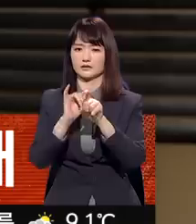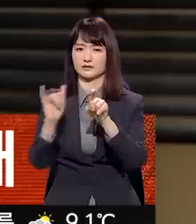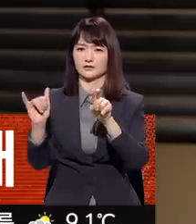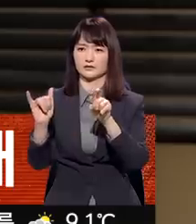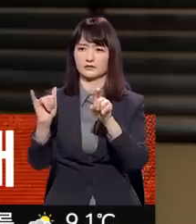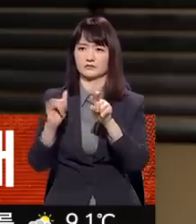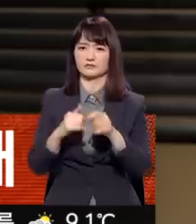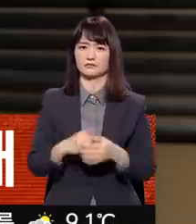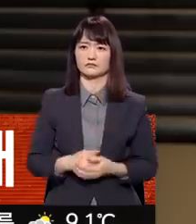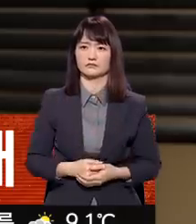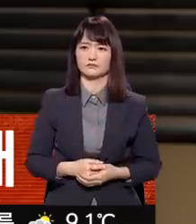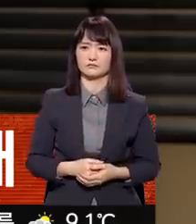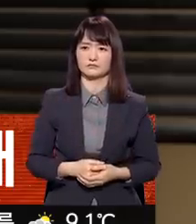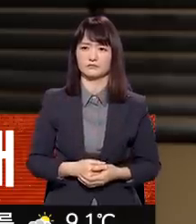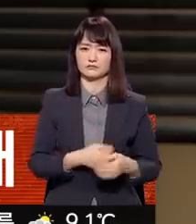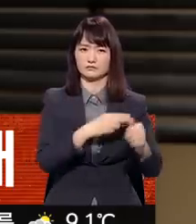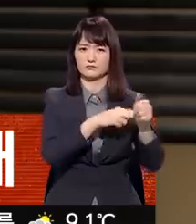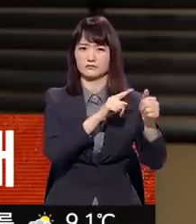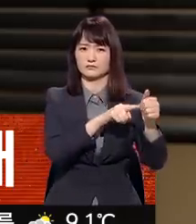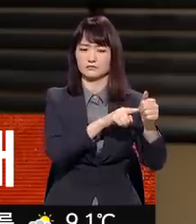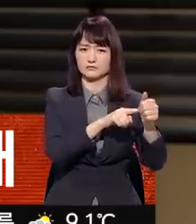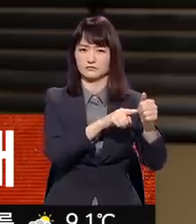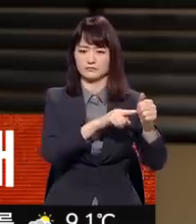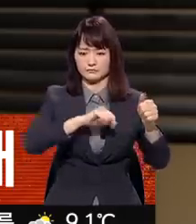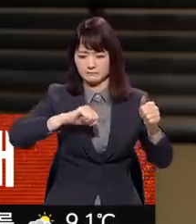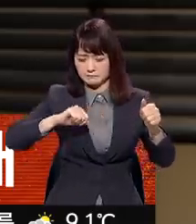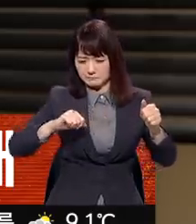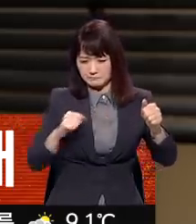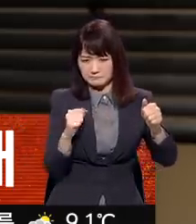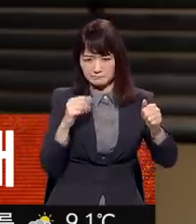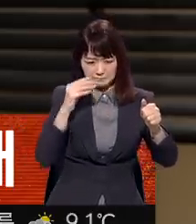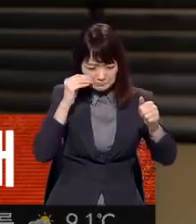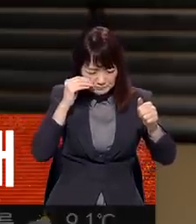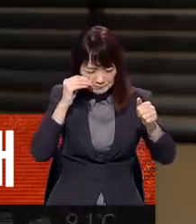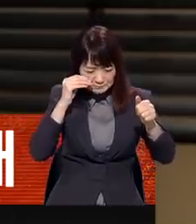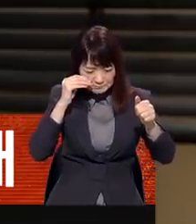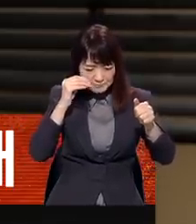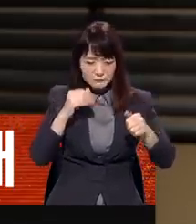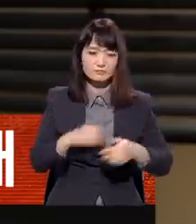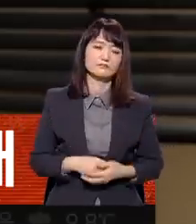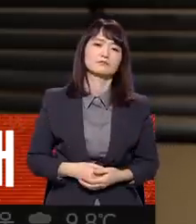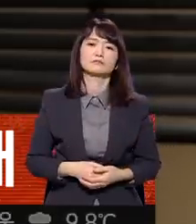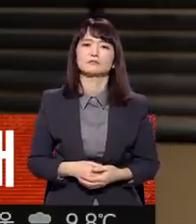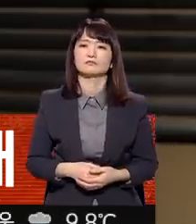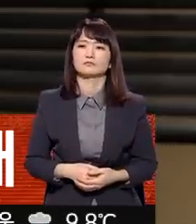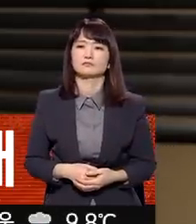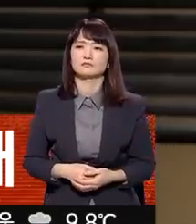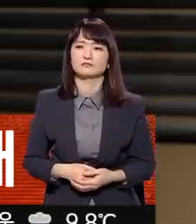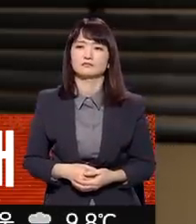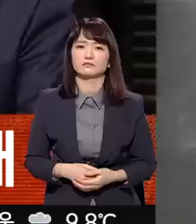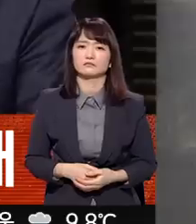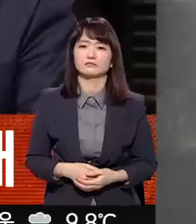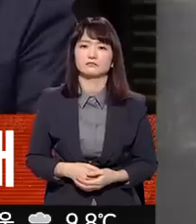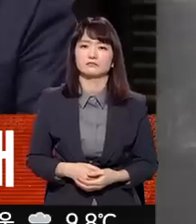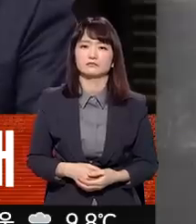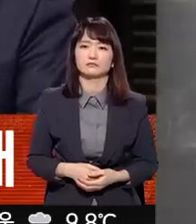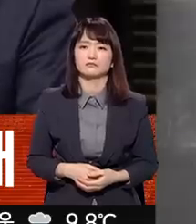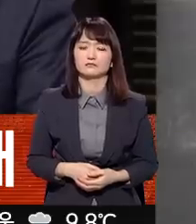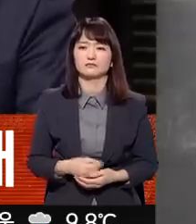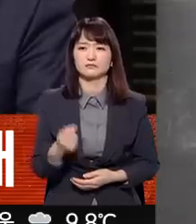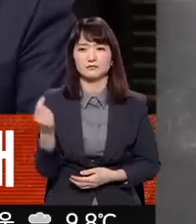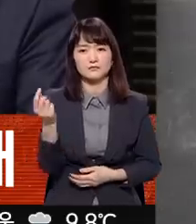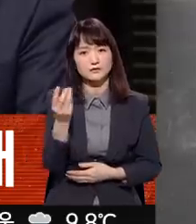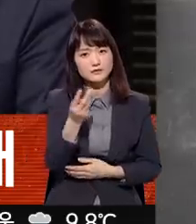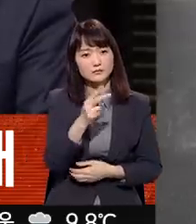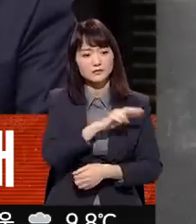뭐 이 선생님한테 복종이 되는 상황이었고 실제 아내도 저희가 마찬가지고요. 몇 번의 네. 이런 사이비 종교의 어떤 그런